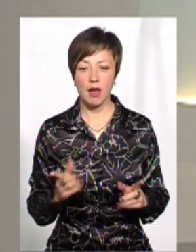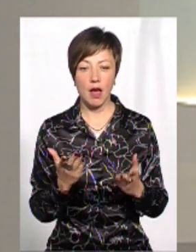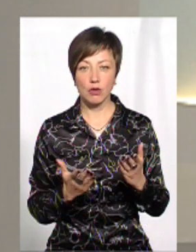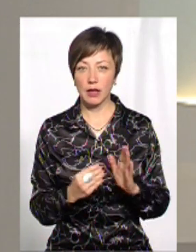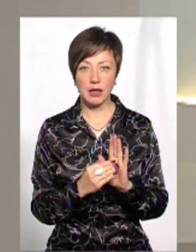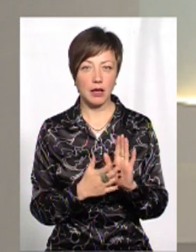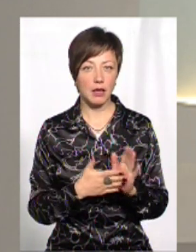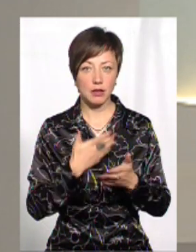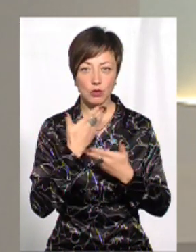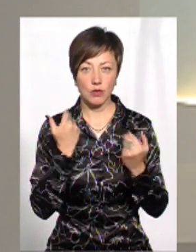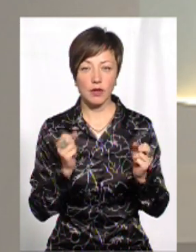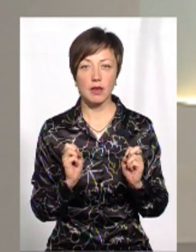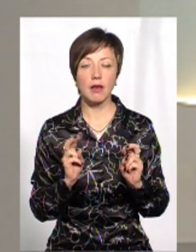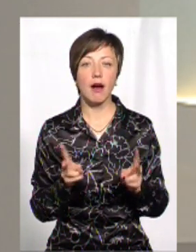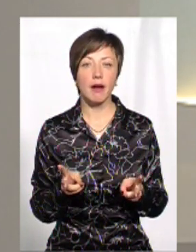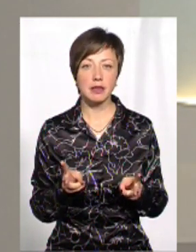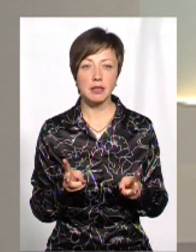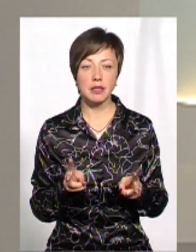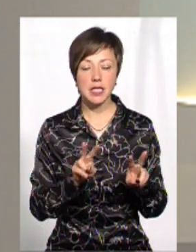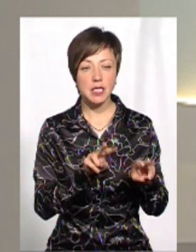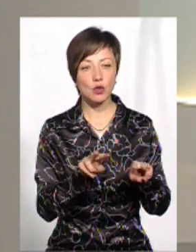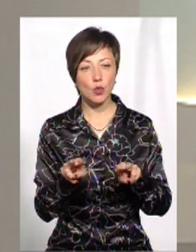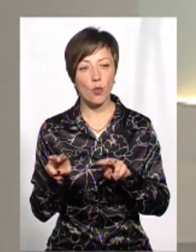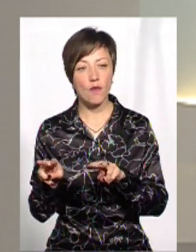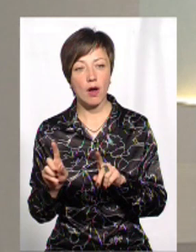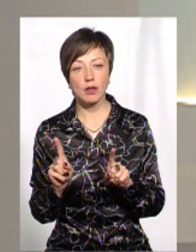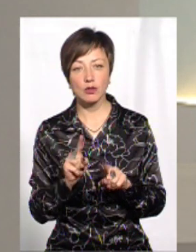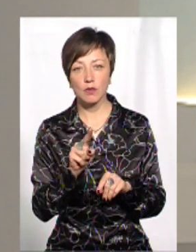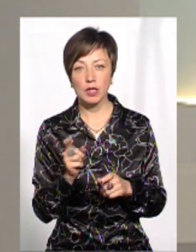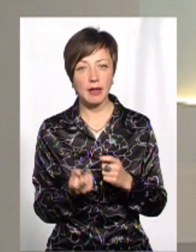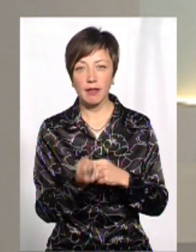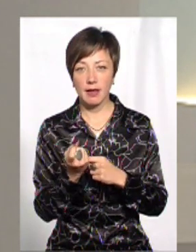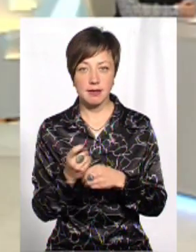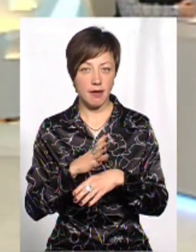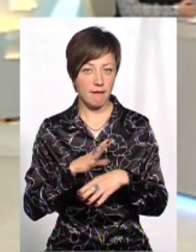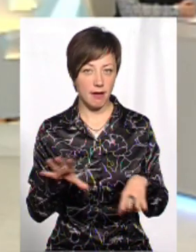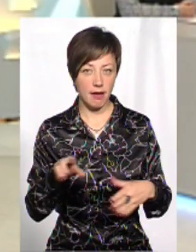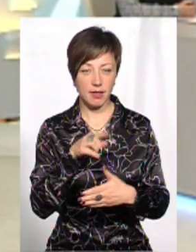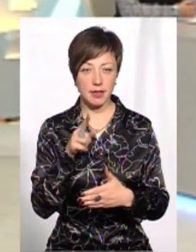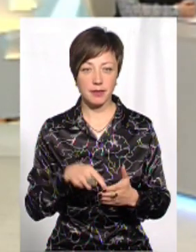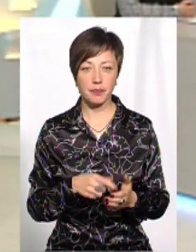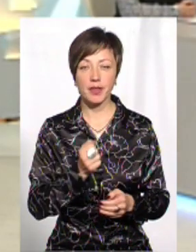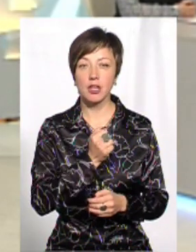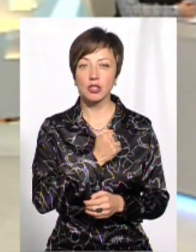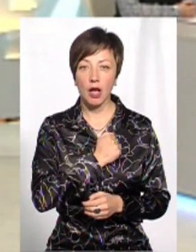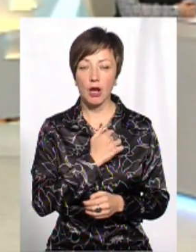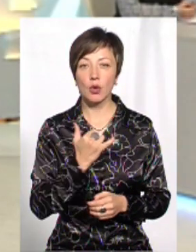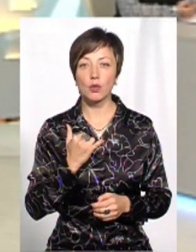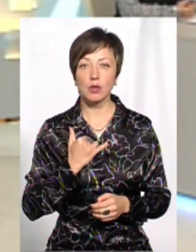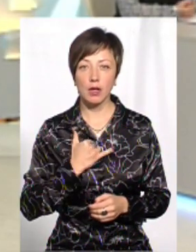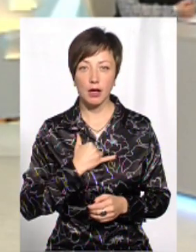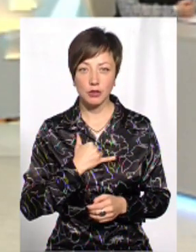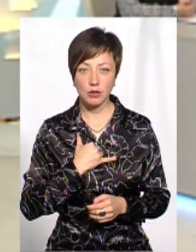не зареєстрована, як слідкувати за цим, щоб вони не з'являлися? На жаль, в